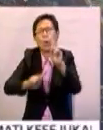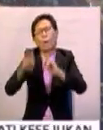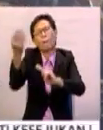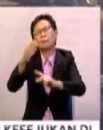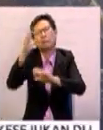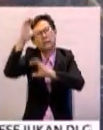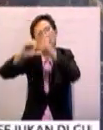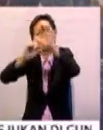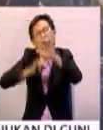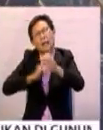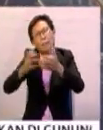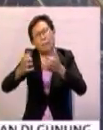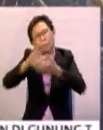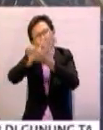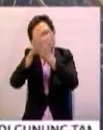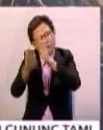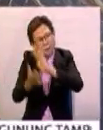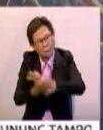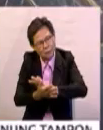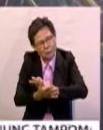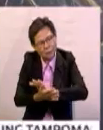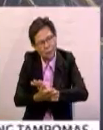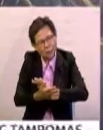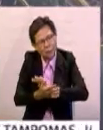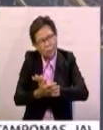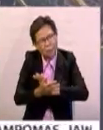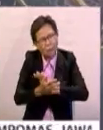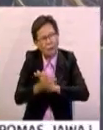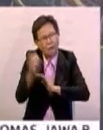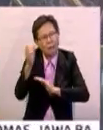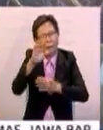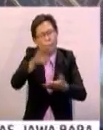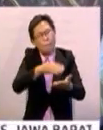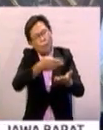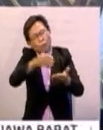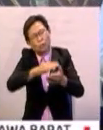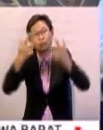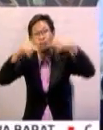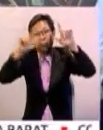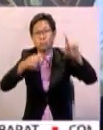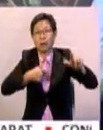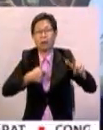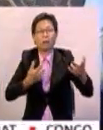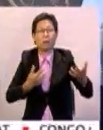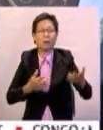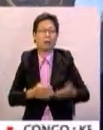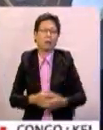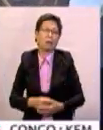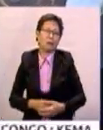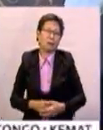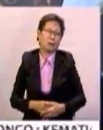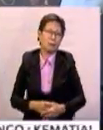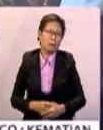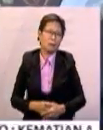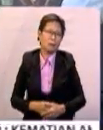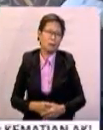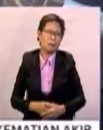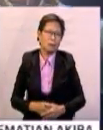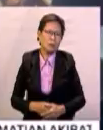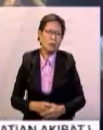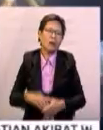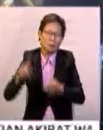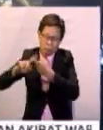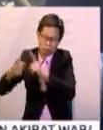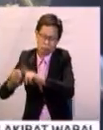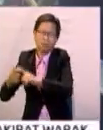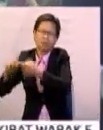Cita-cita saya ingin menjadi artis terkenal, musician terkenal. Jadi ini adalah journey di mana Rumi dan juga